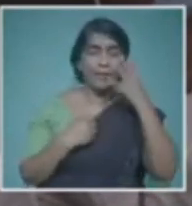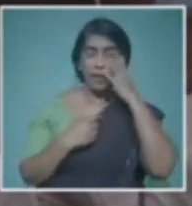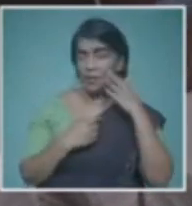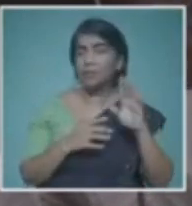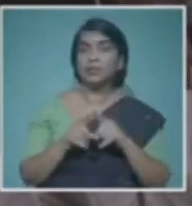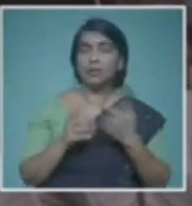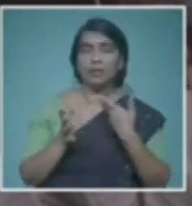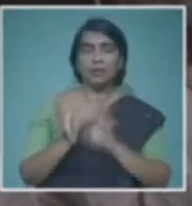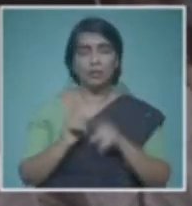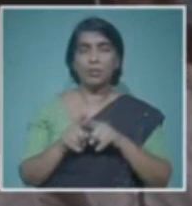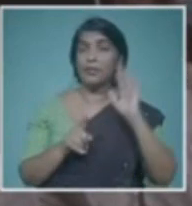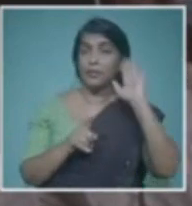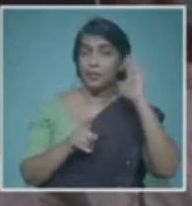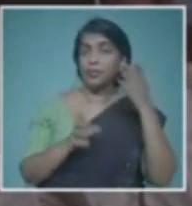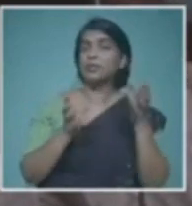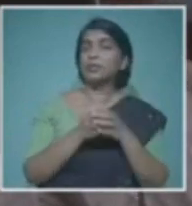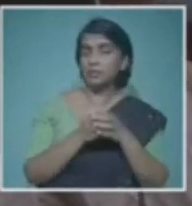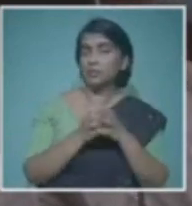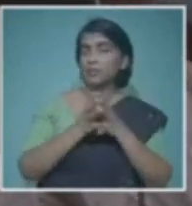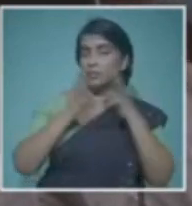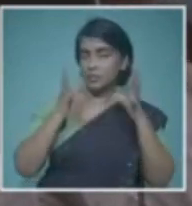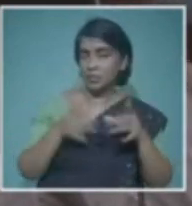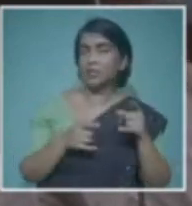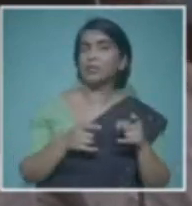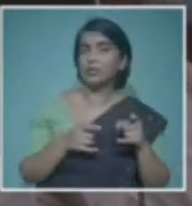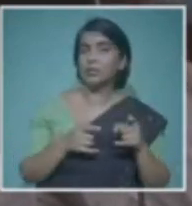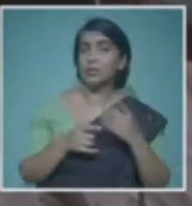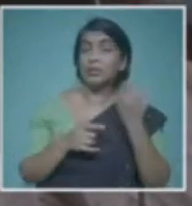අමතක වෙන සහ මගහැරෙන විශේෂිත කණ්ඩායම්